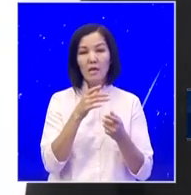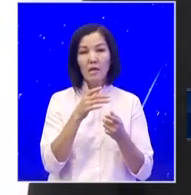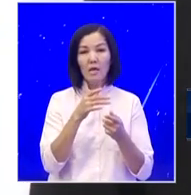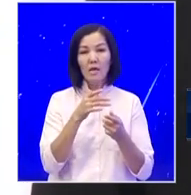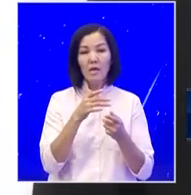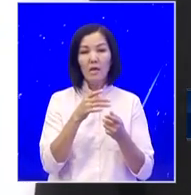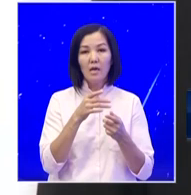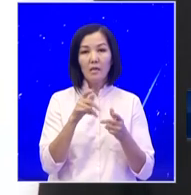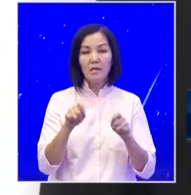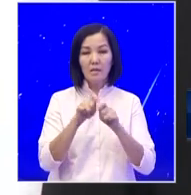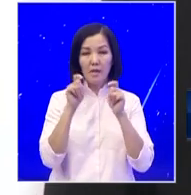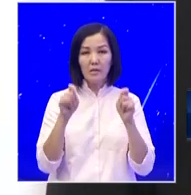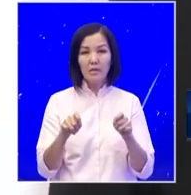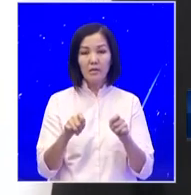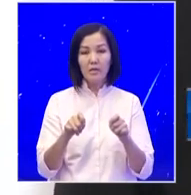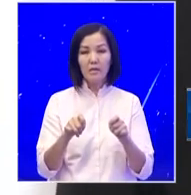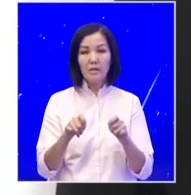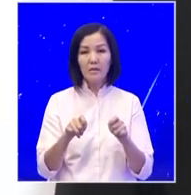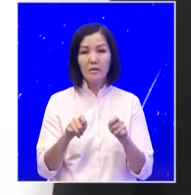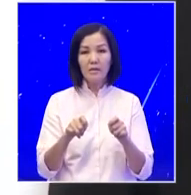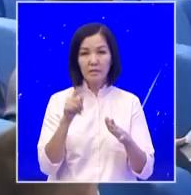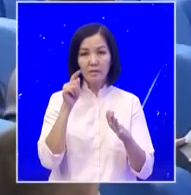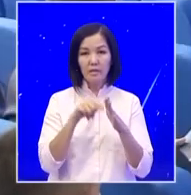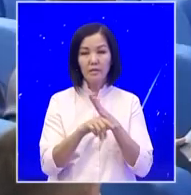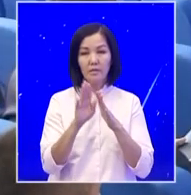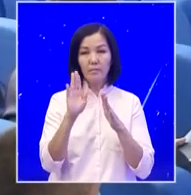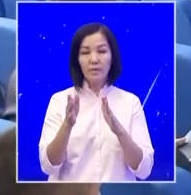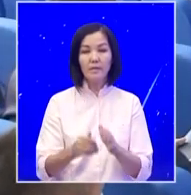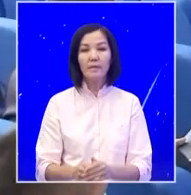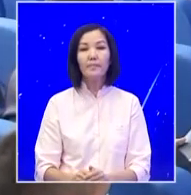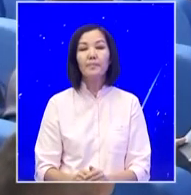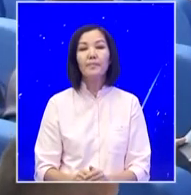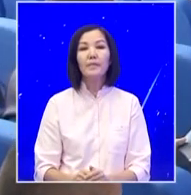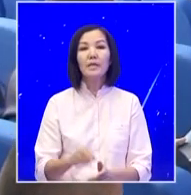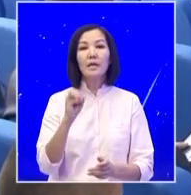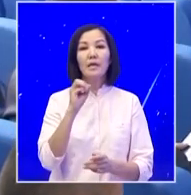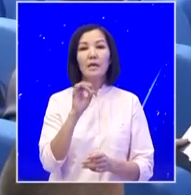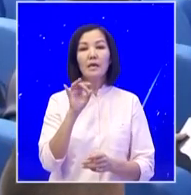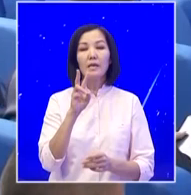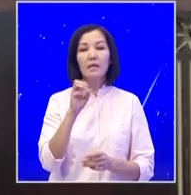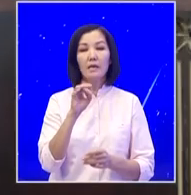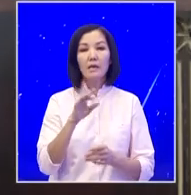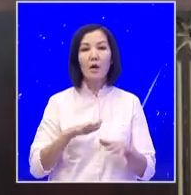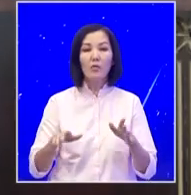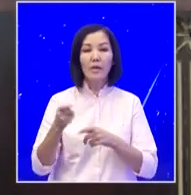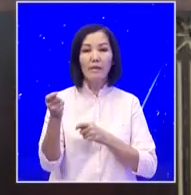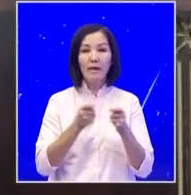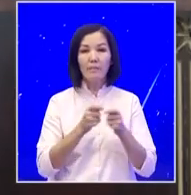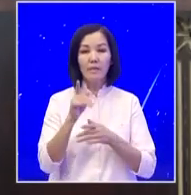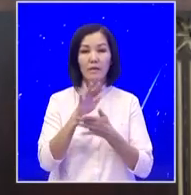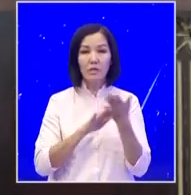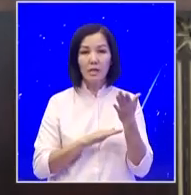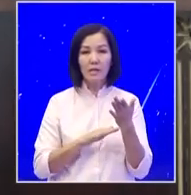бар. Соларды бітірсек бұйыртса кіреміз. Әрі қарай іссапарын Ернар Мақыжанов аудан әкімдігінде